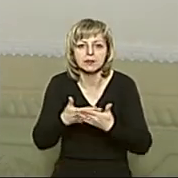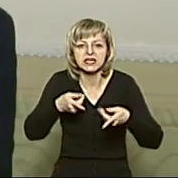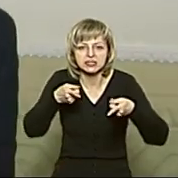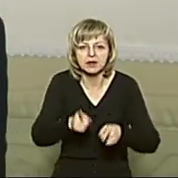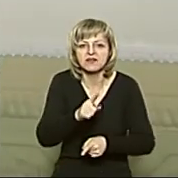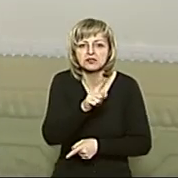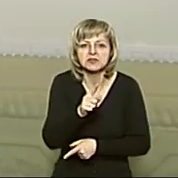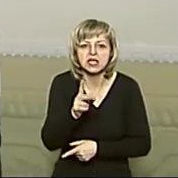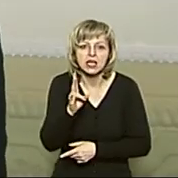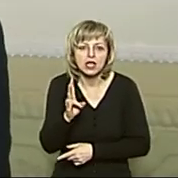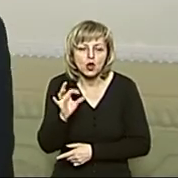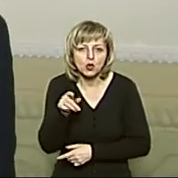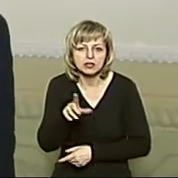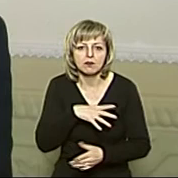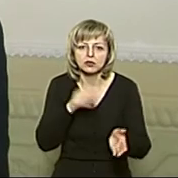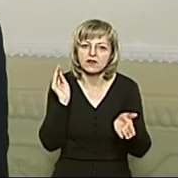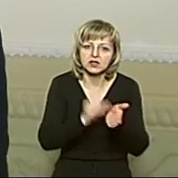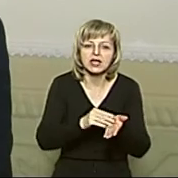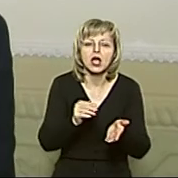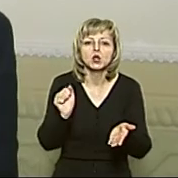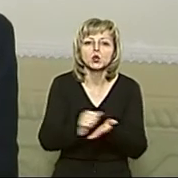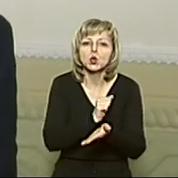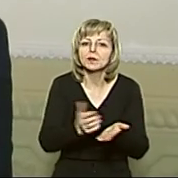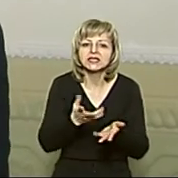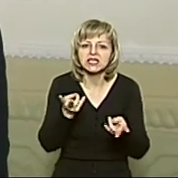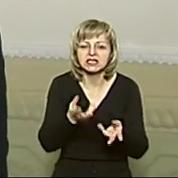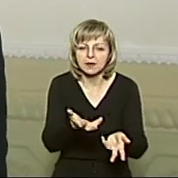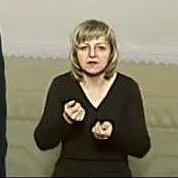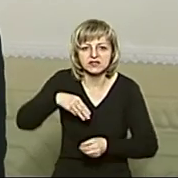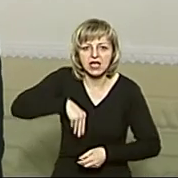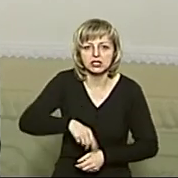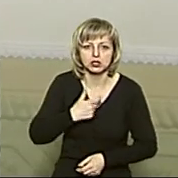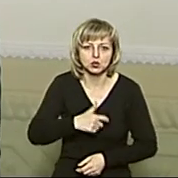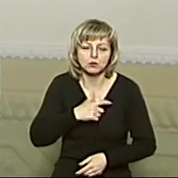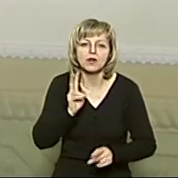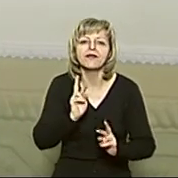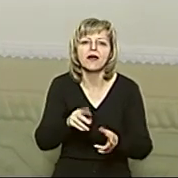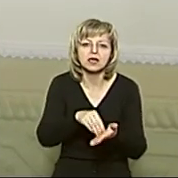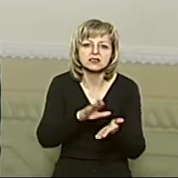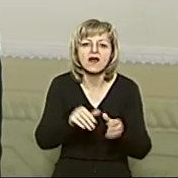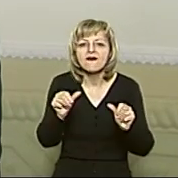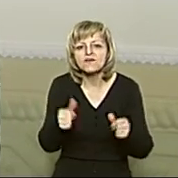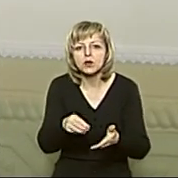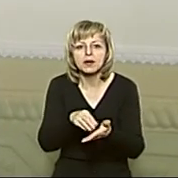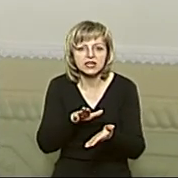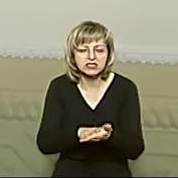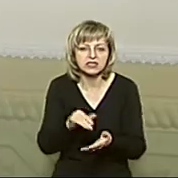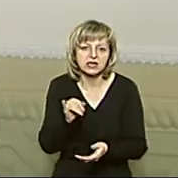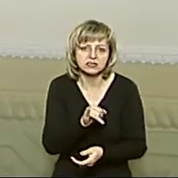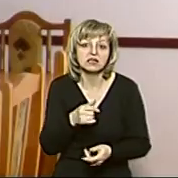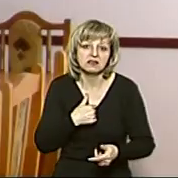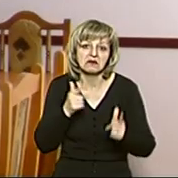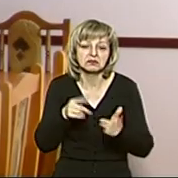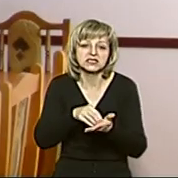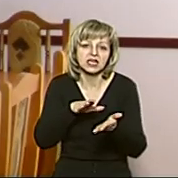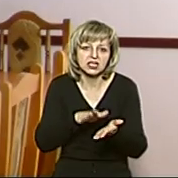ЗНО. Там були вказані документи, які потрібно було взяти з собою, як зареєструватися, форма реєстрації, і прийшов,